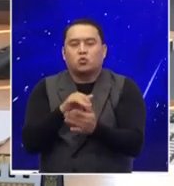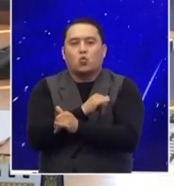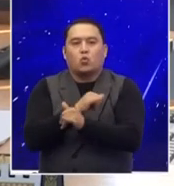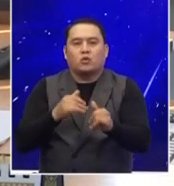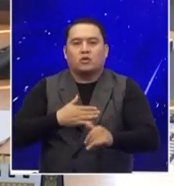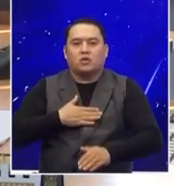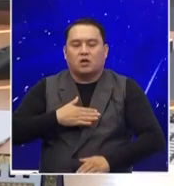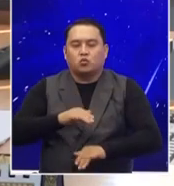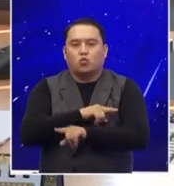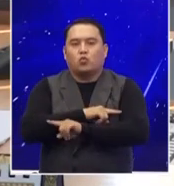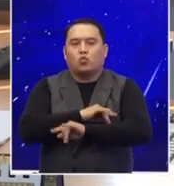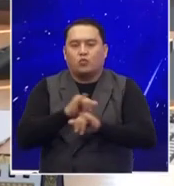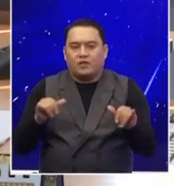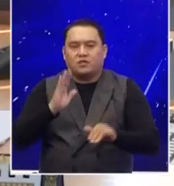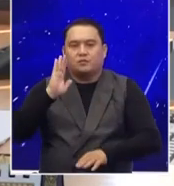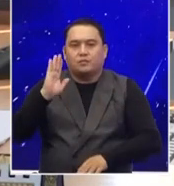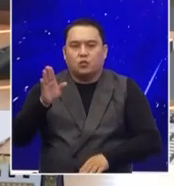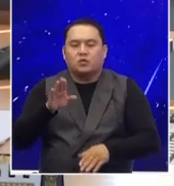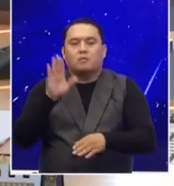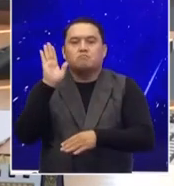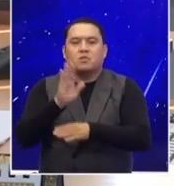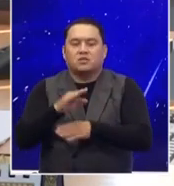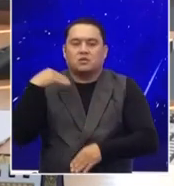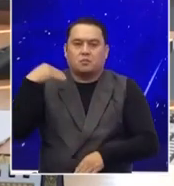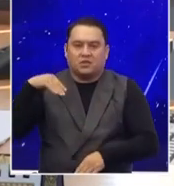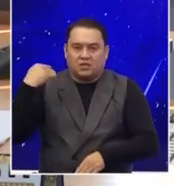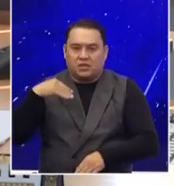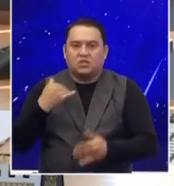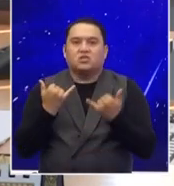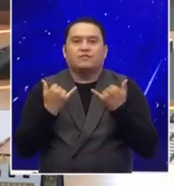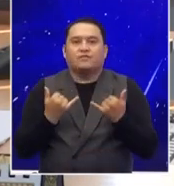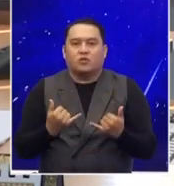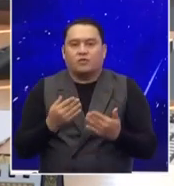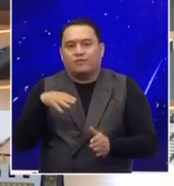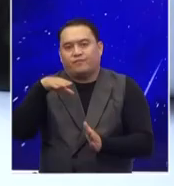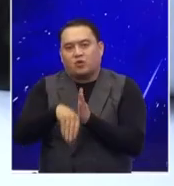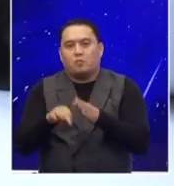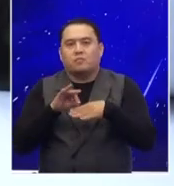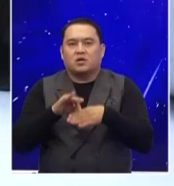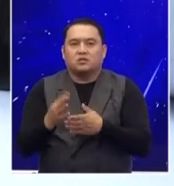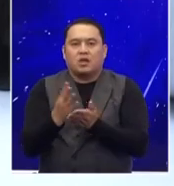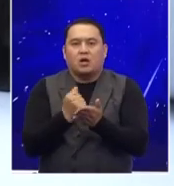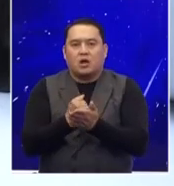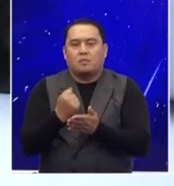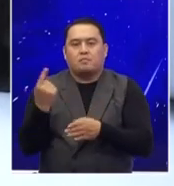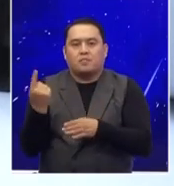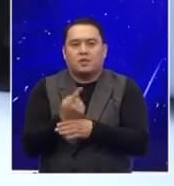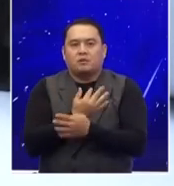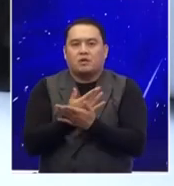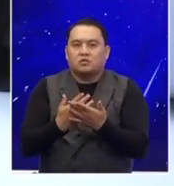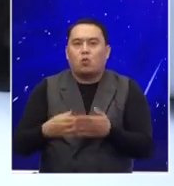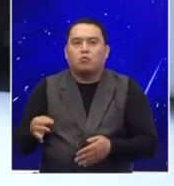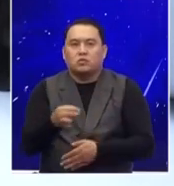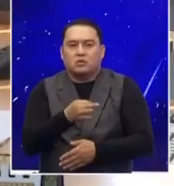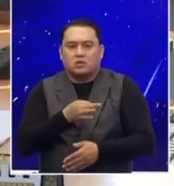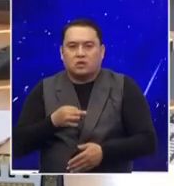именно в наш регион возрастет. Об этом сказано и в послании президента. В настоящее время мы ведем работу по сохранению биоразнообразия в области.